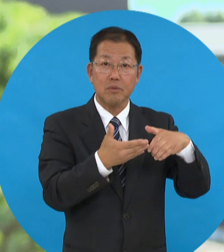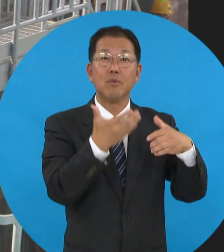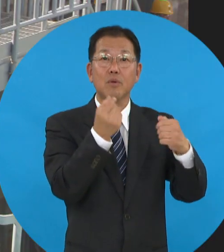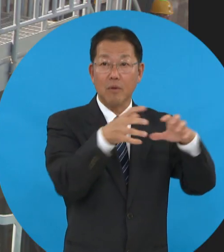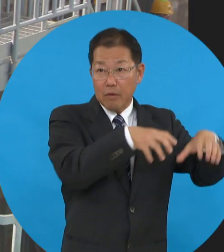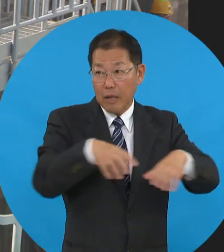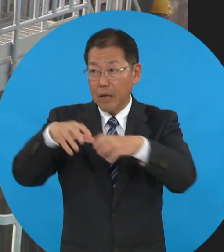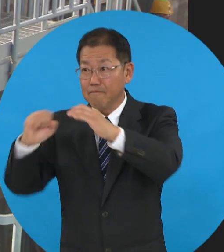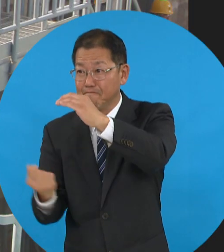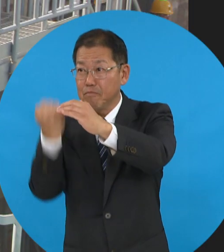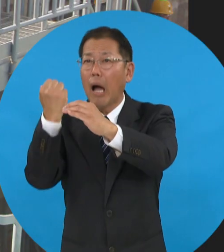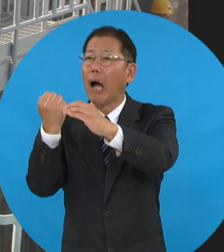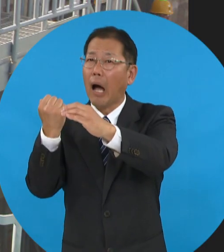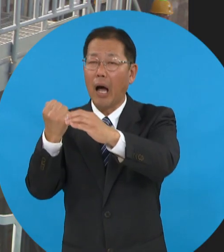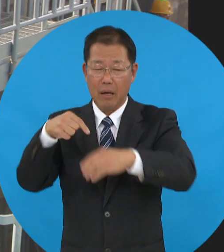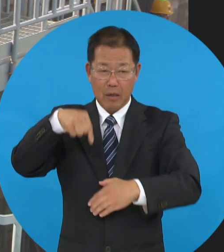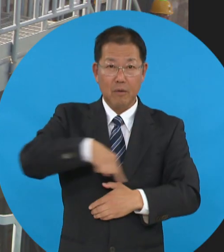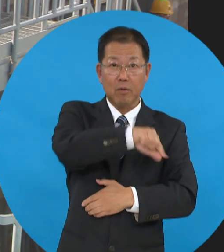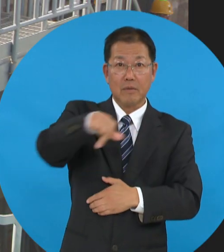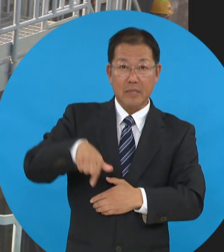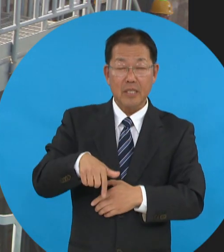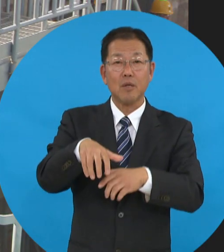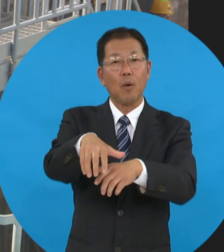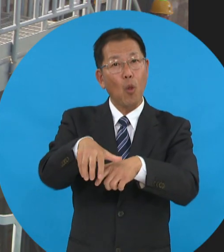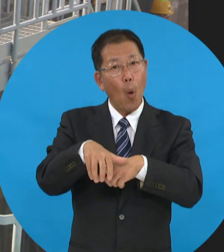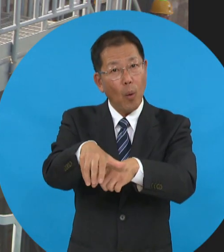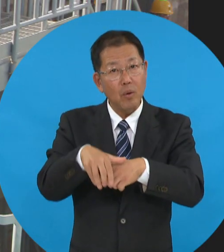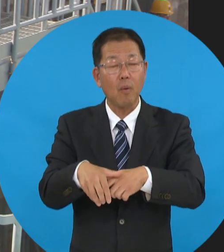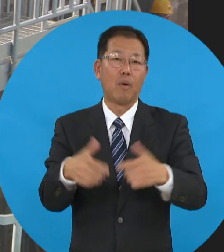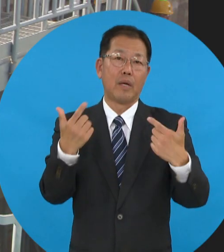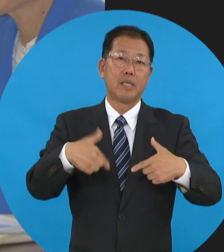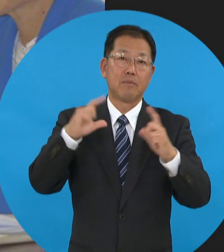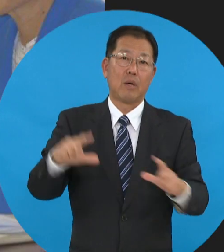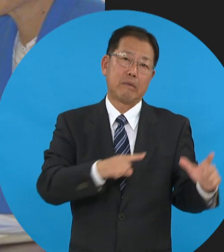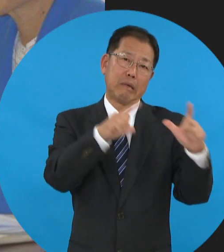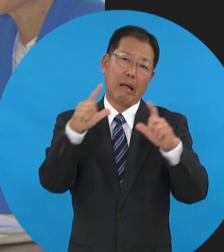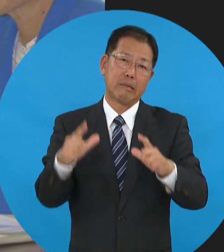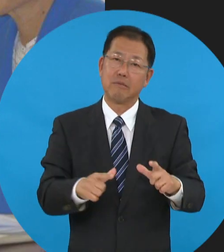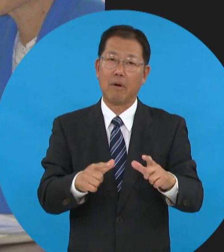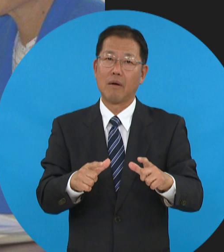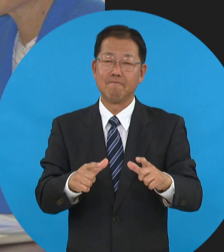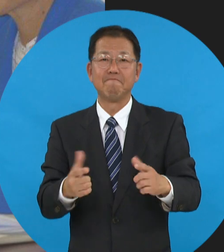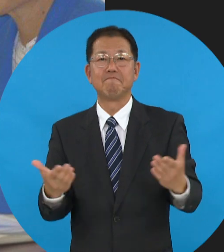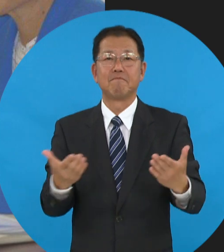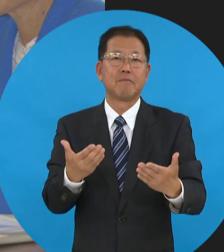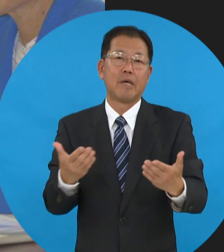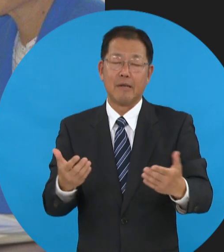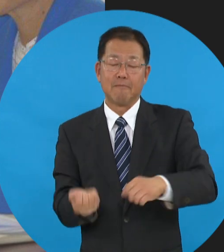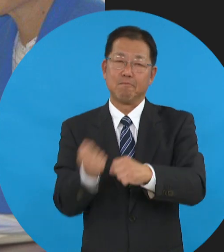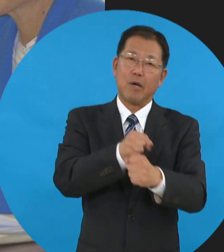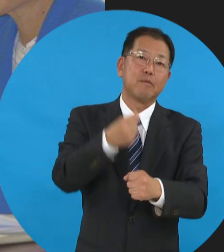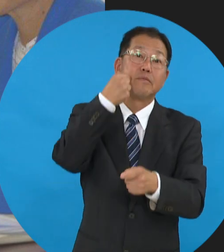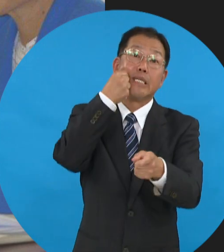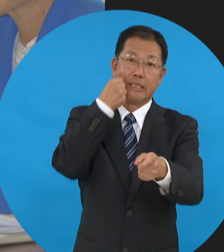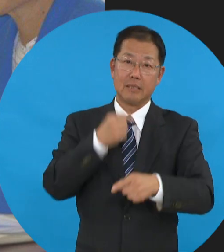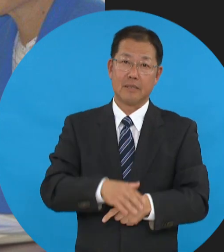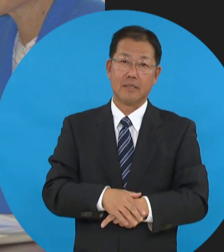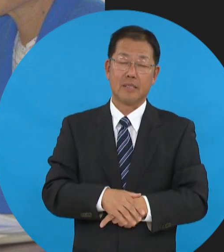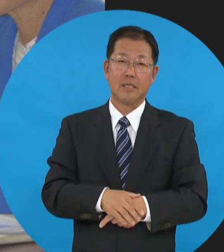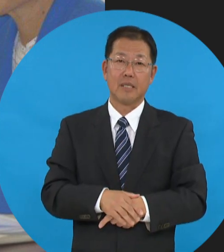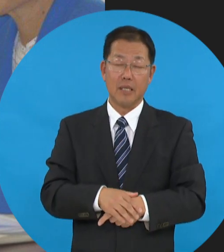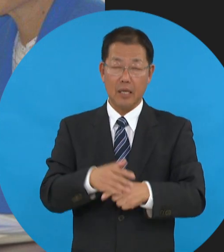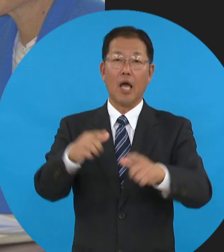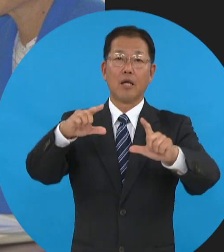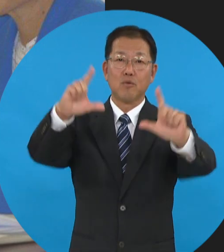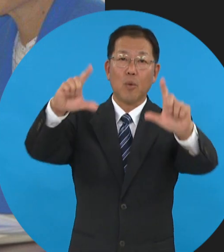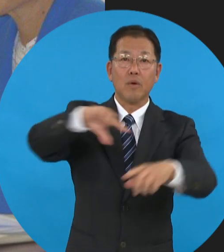たら、茨城の農業も日々の暮らしも元に戻れません。首都圏にも大きな影響